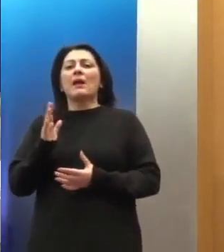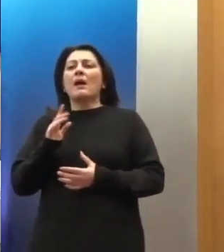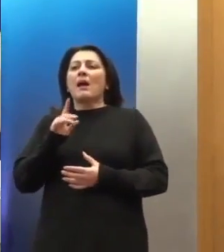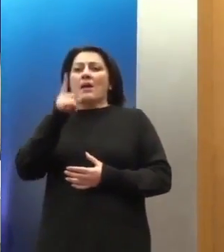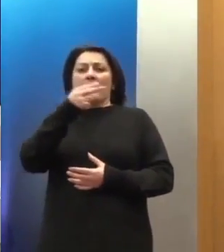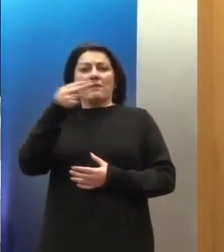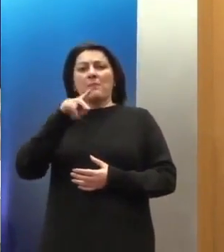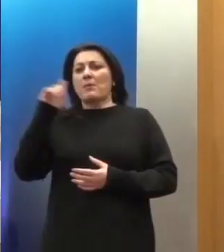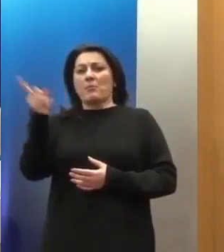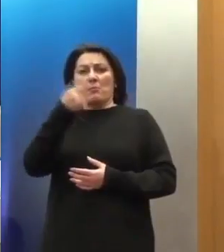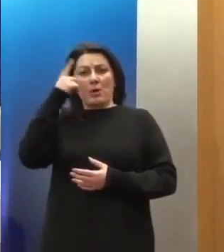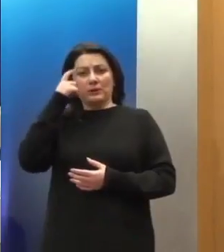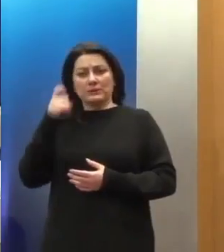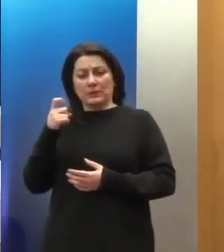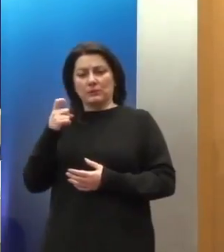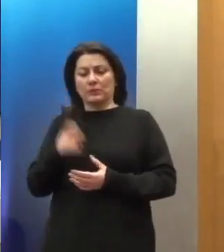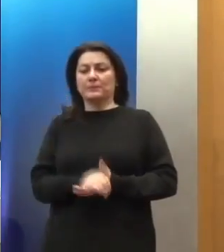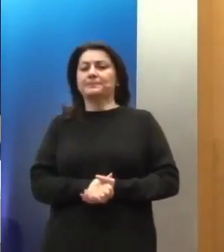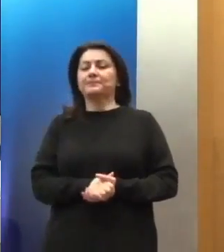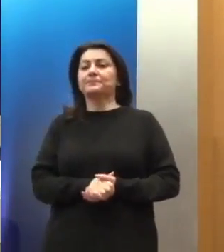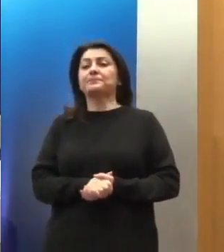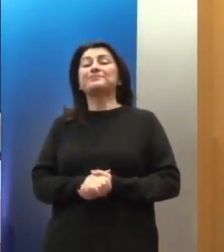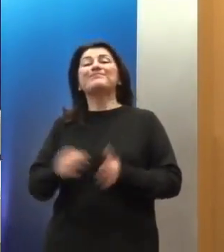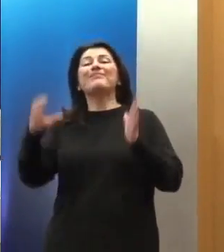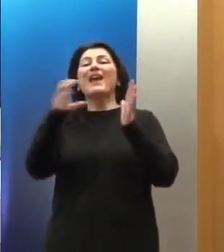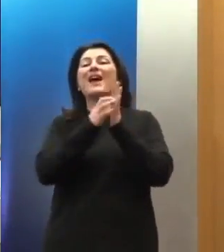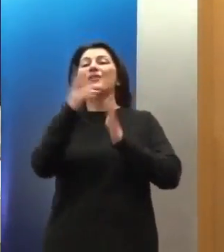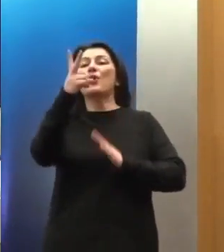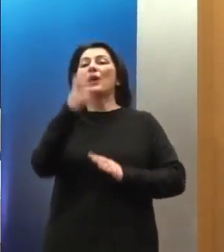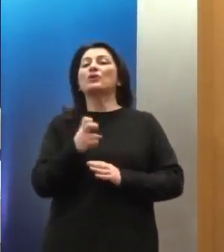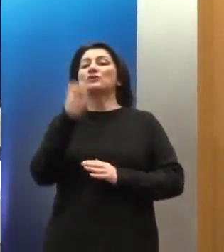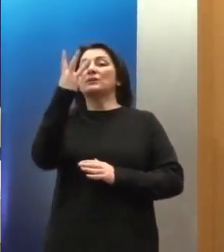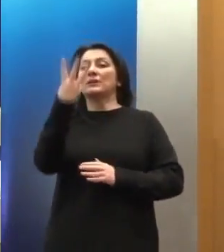όλους. Βάσει του άρθρου 23